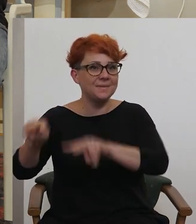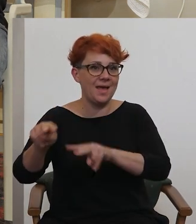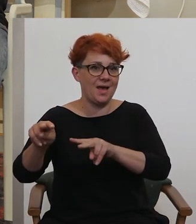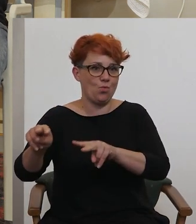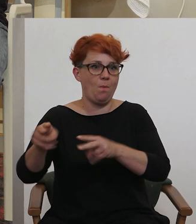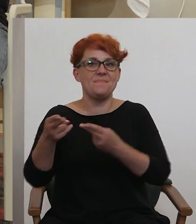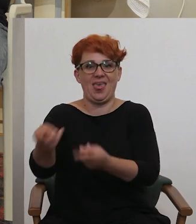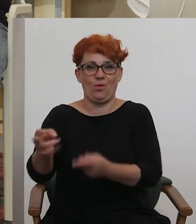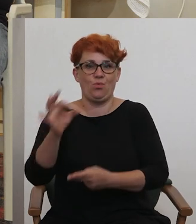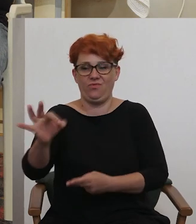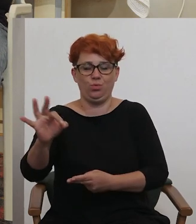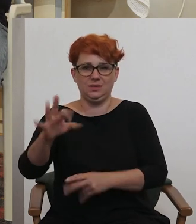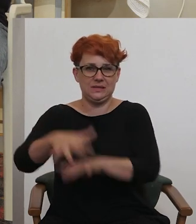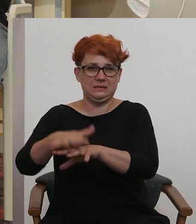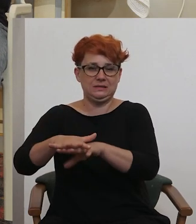sowieckiego systemu,